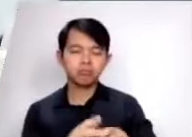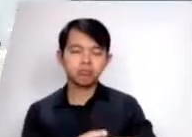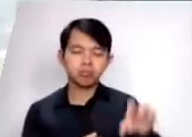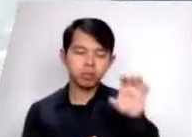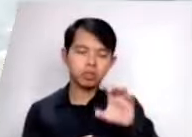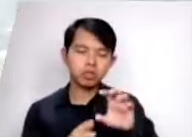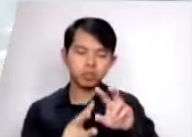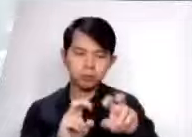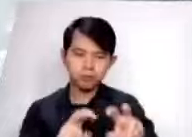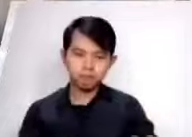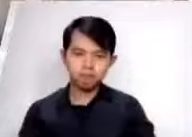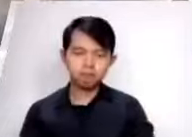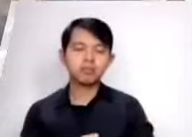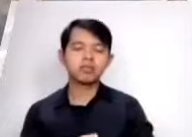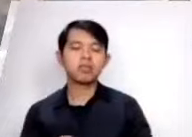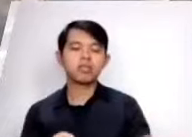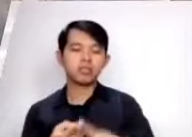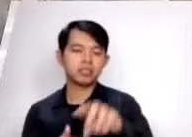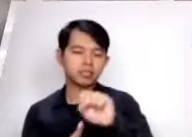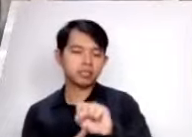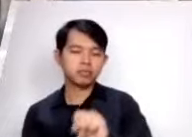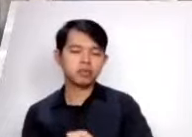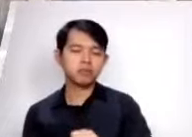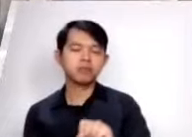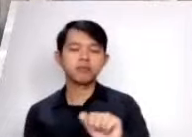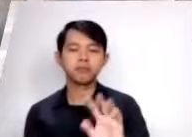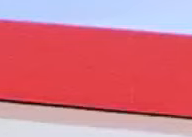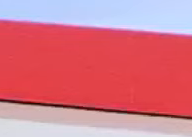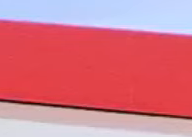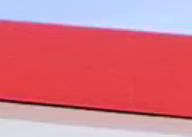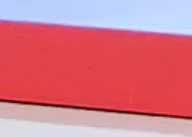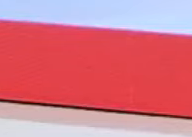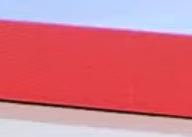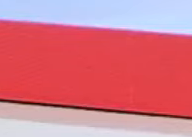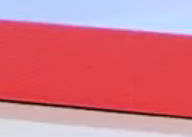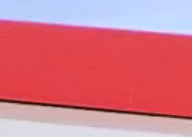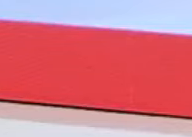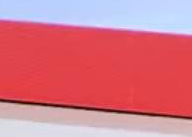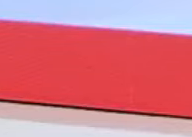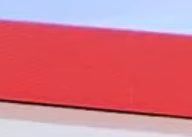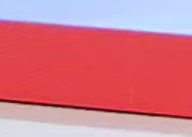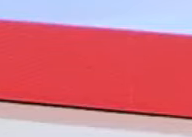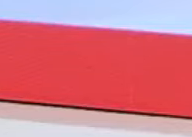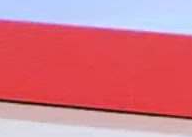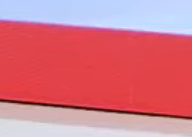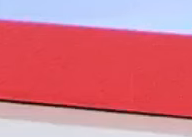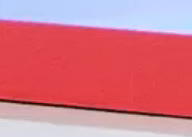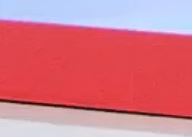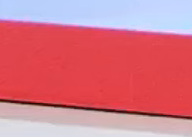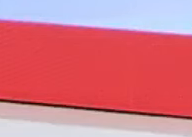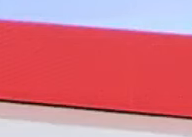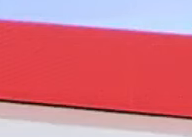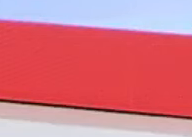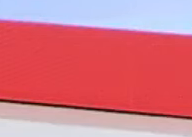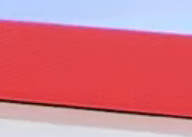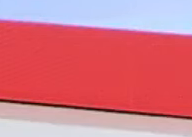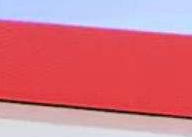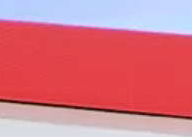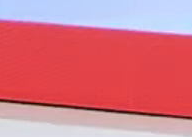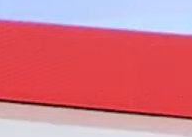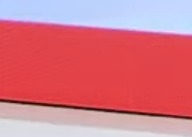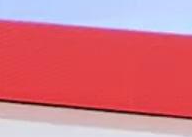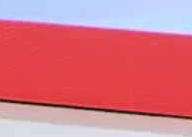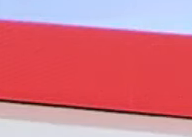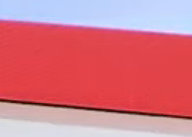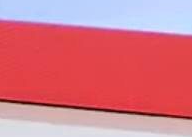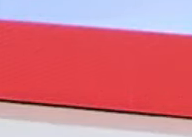June Veneracion nagbabalita para sa GMA Integrated News. Mga kapuso, alamin ang state of the nation. Mag-subscribe